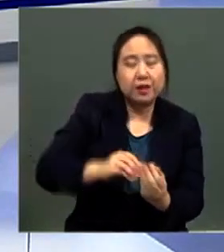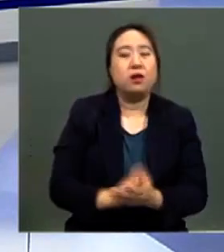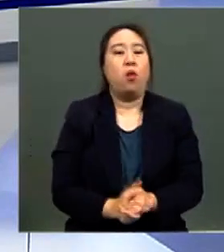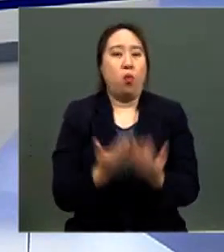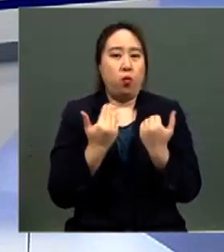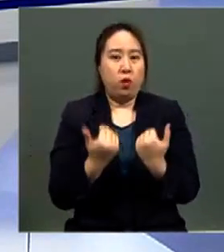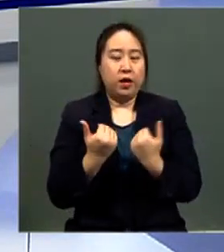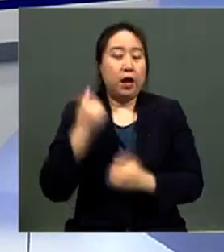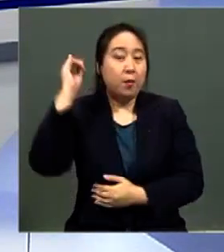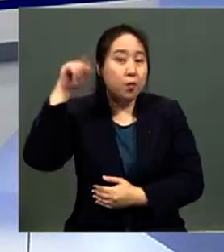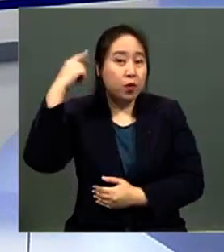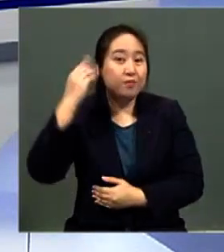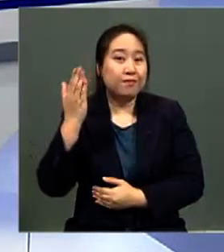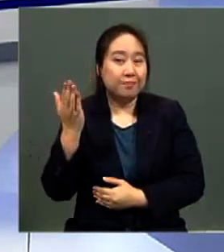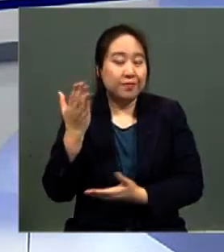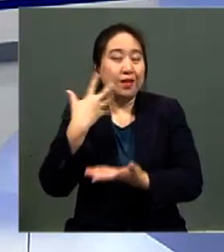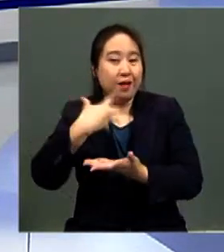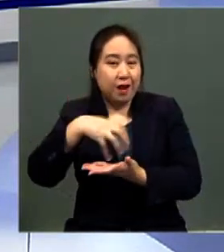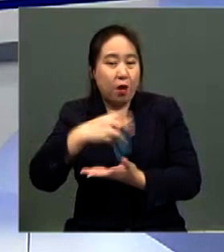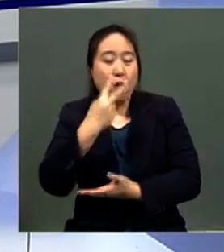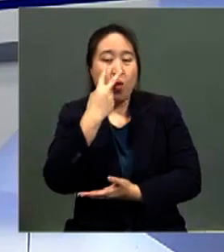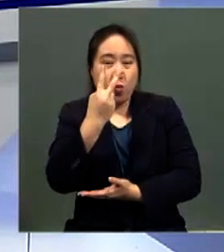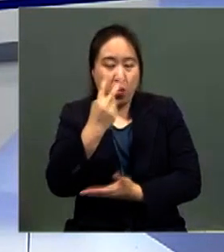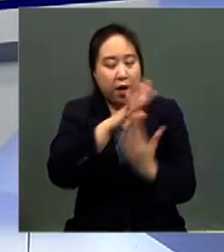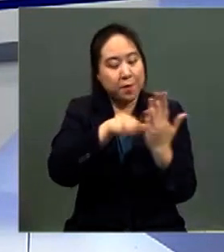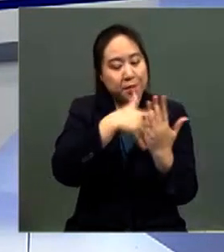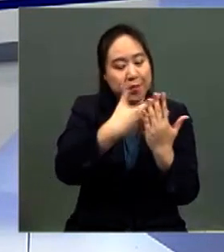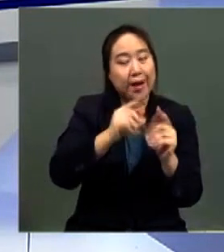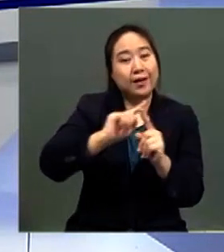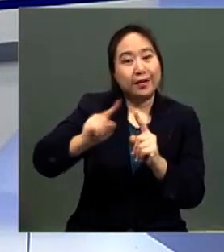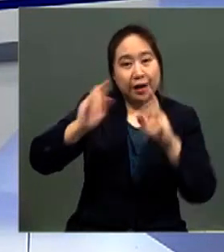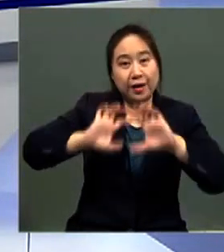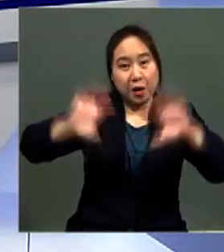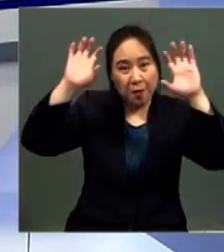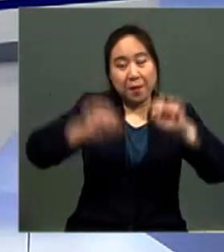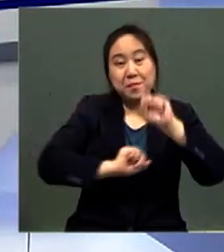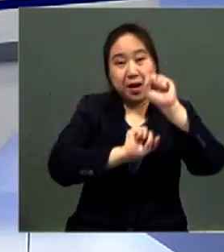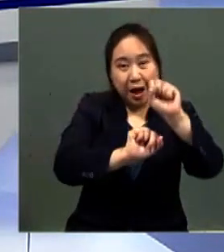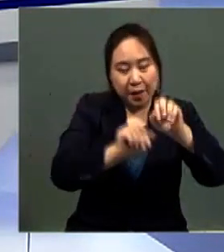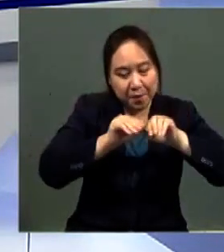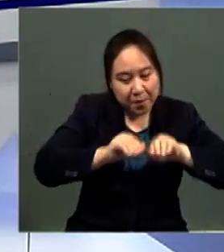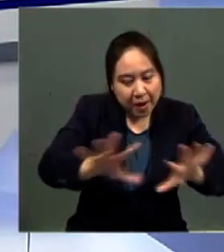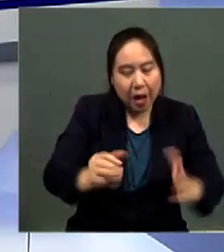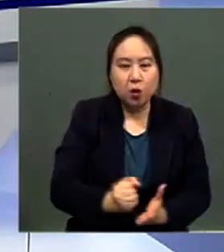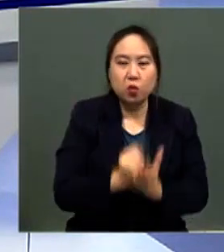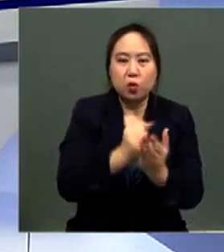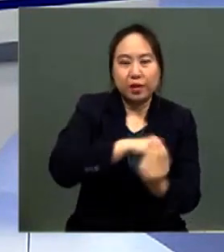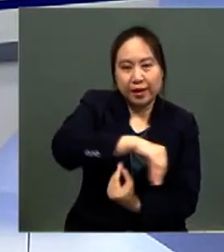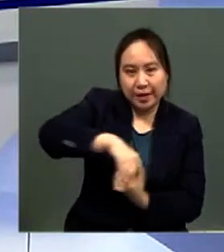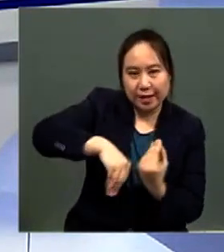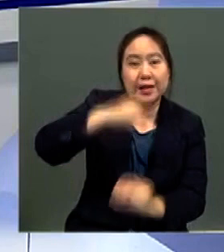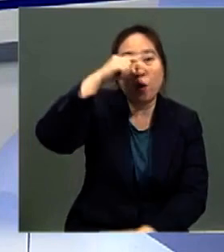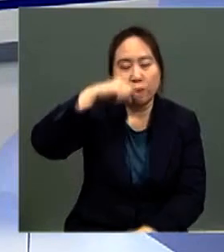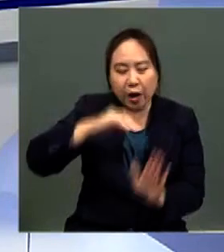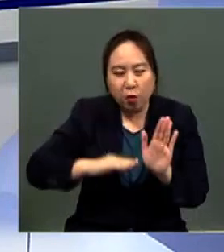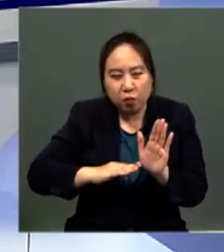ณจิตนาทิพยรัตน์กุลจะพาไปดูภาพรวมมาตรการต่างๆที่รัฐบาลออกมาเพื่อช่วยพลิกฟื้นเศรษฐกิจไทยแ